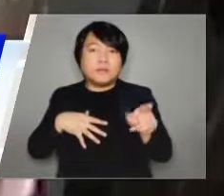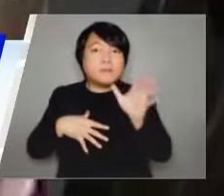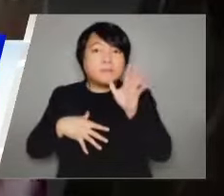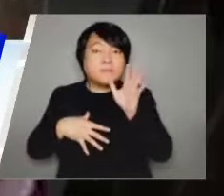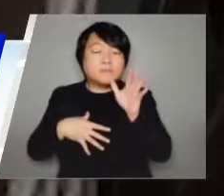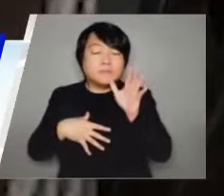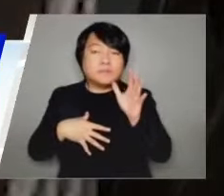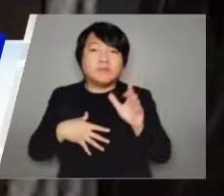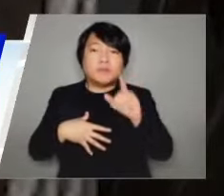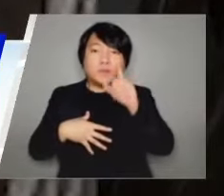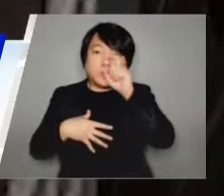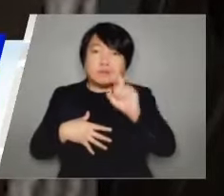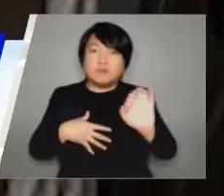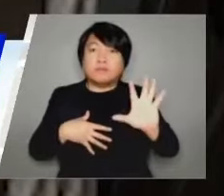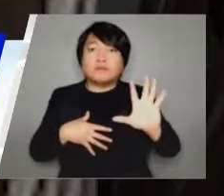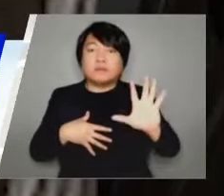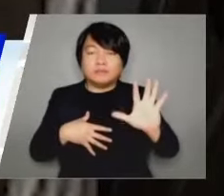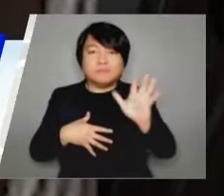kwarto.